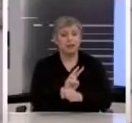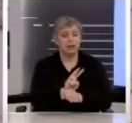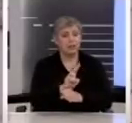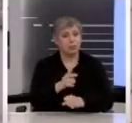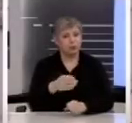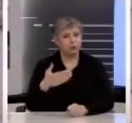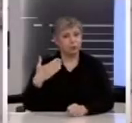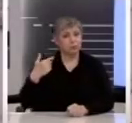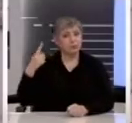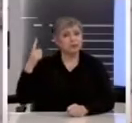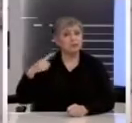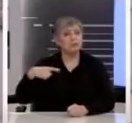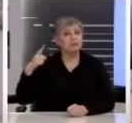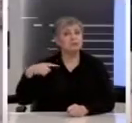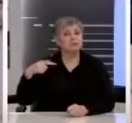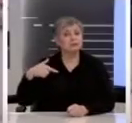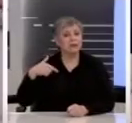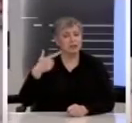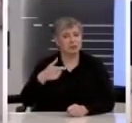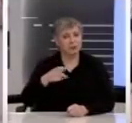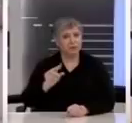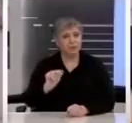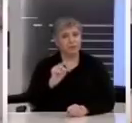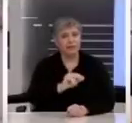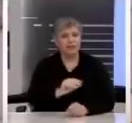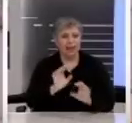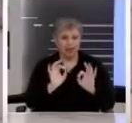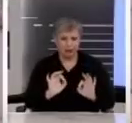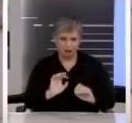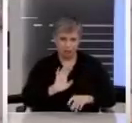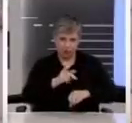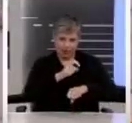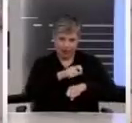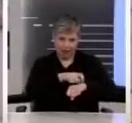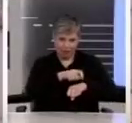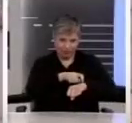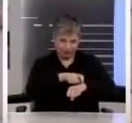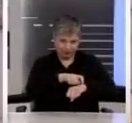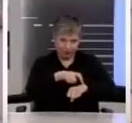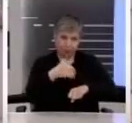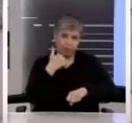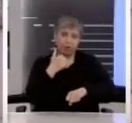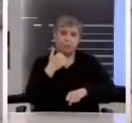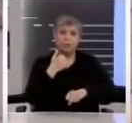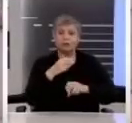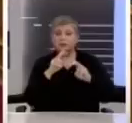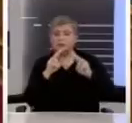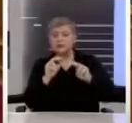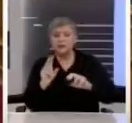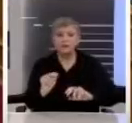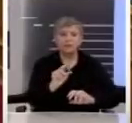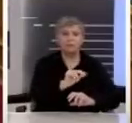και προημερών από τον κύριο Λομπέρδο, δεν ξέρω αν είναι τα ίδια τώρα αυτά, δεν μπορώ να κάνω στον αέρα διασταυρώσεις, επιτρέψτε